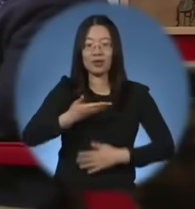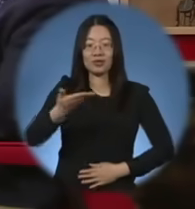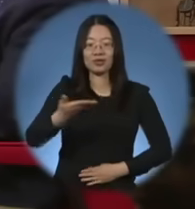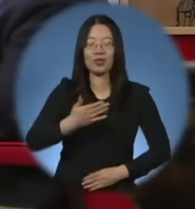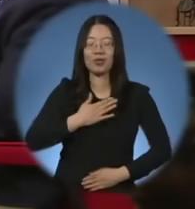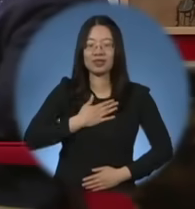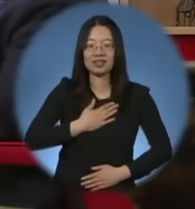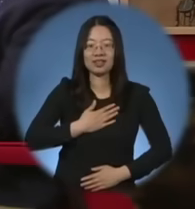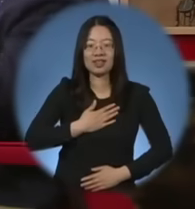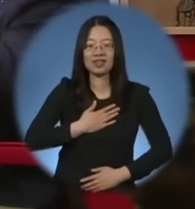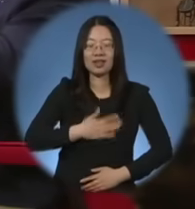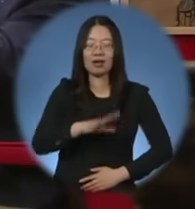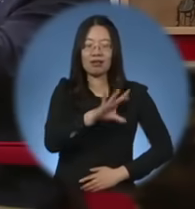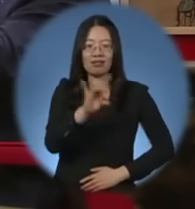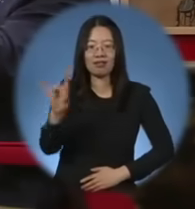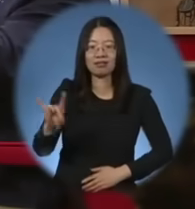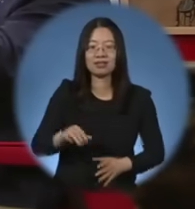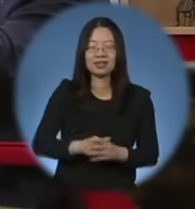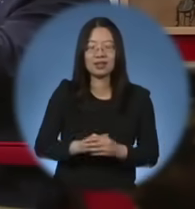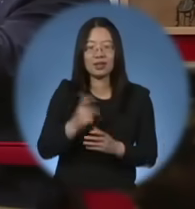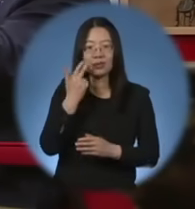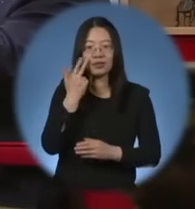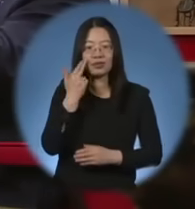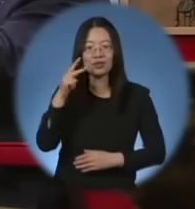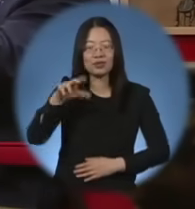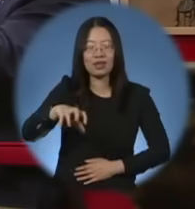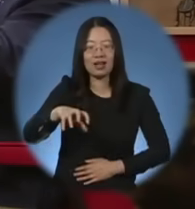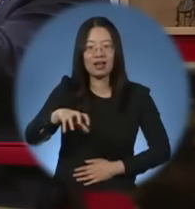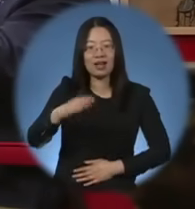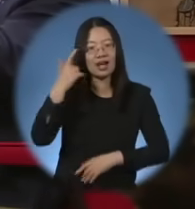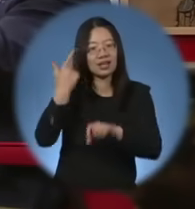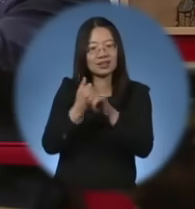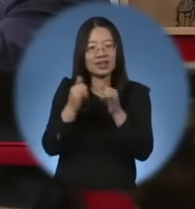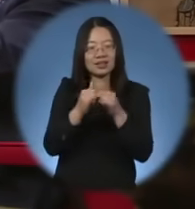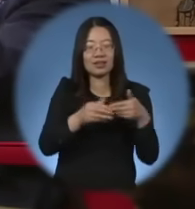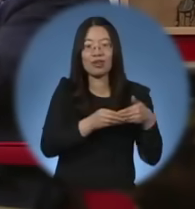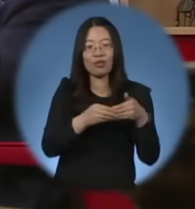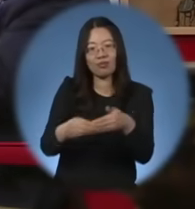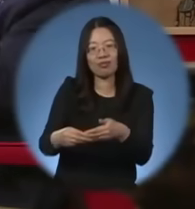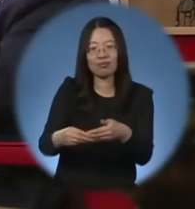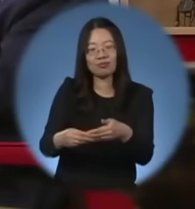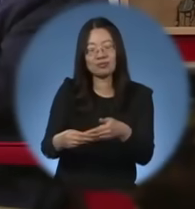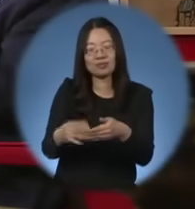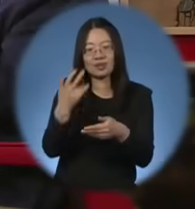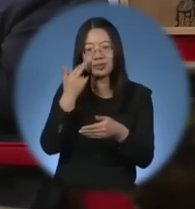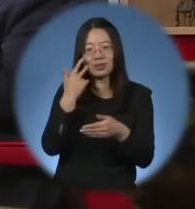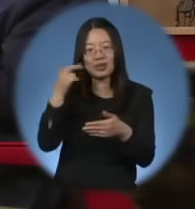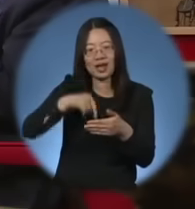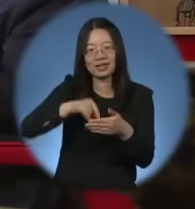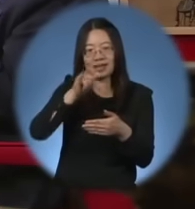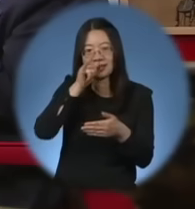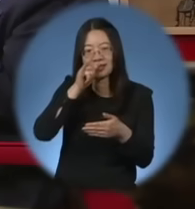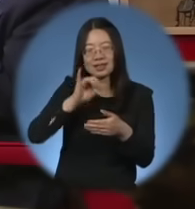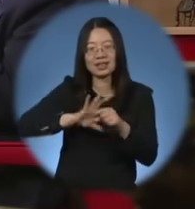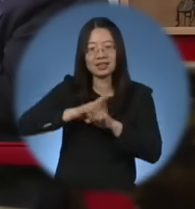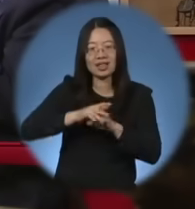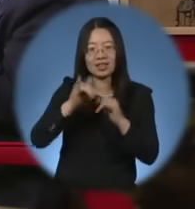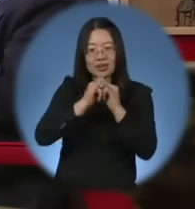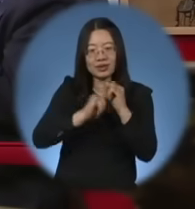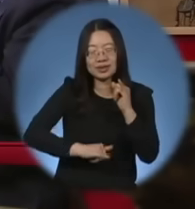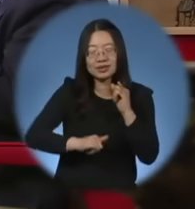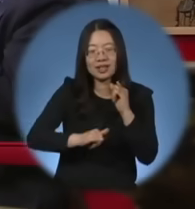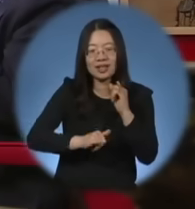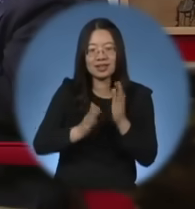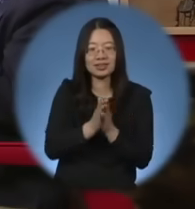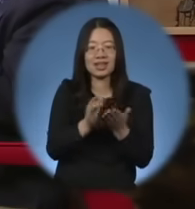할게요 제가 저 가끔 미국서 저 학자를 데리고 미국 내에 세계